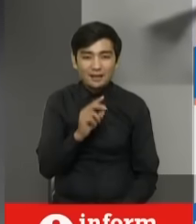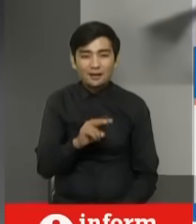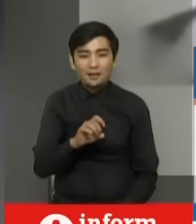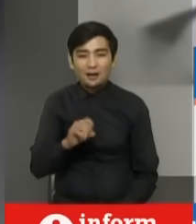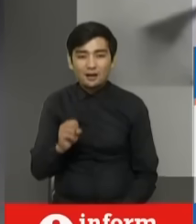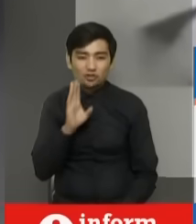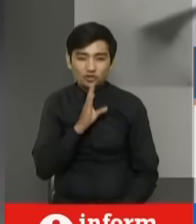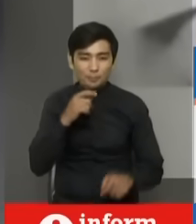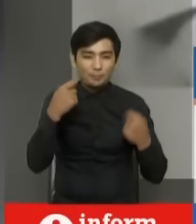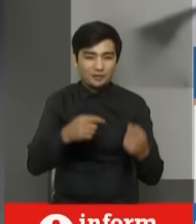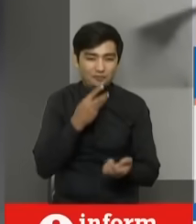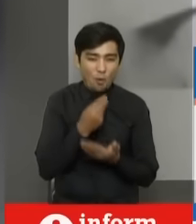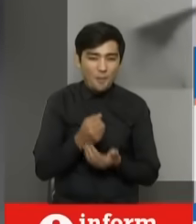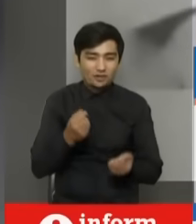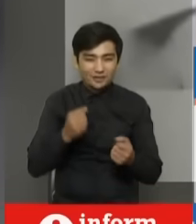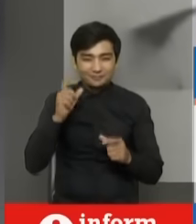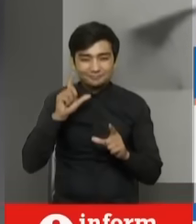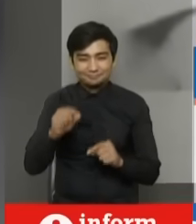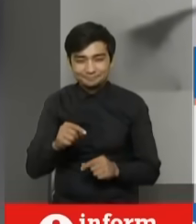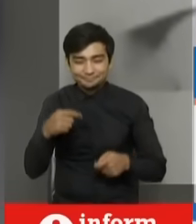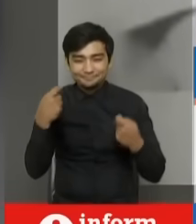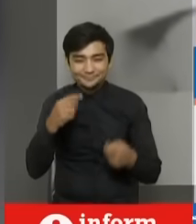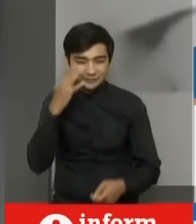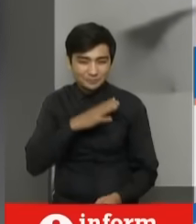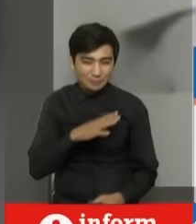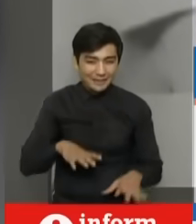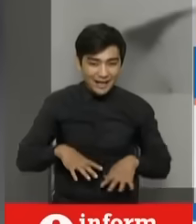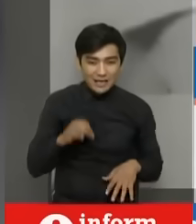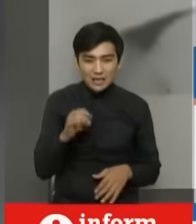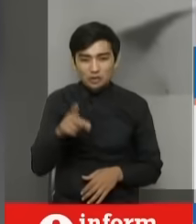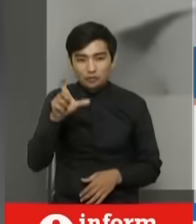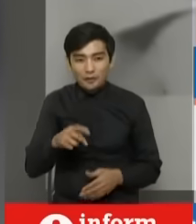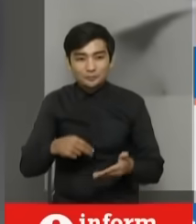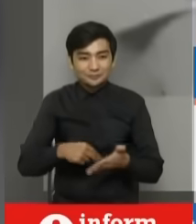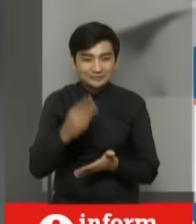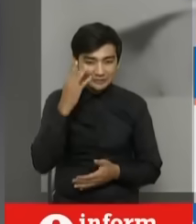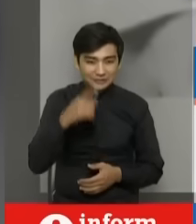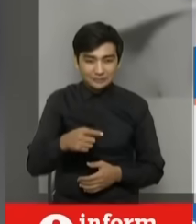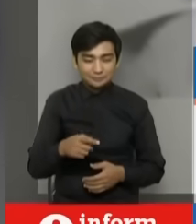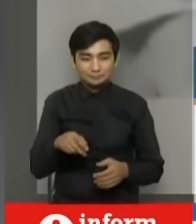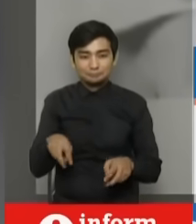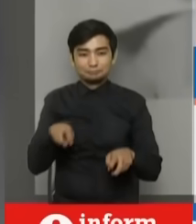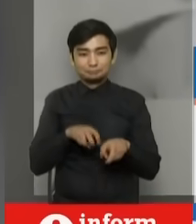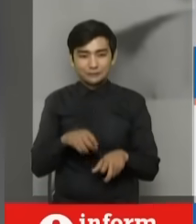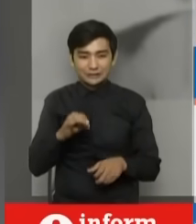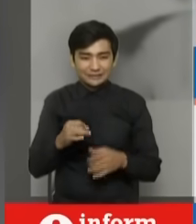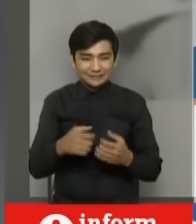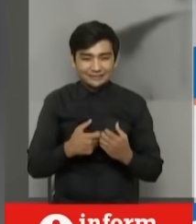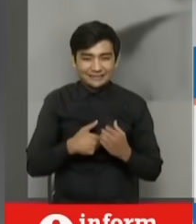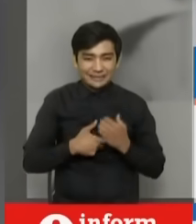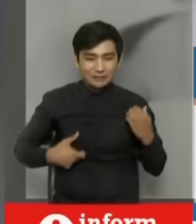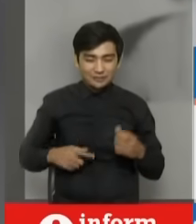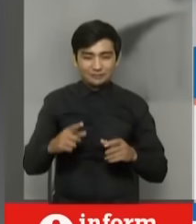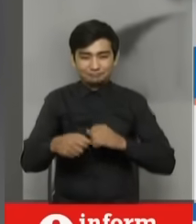Султанбаева поехала продавать свою машину. На встрече лже-покупатель накинул ей на шею ремень безопасности и начал душить. В этот